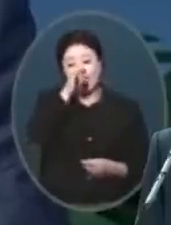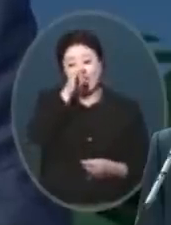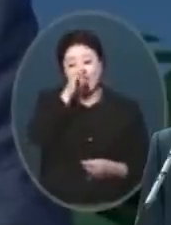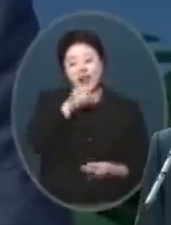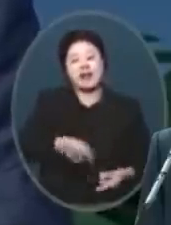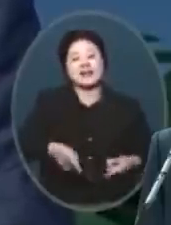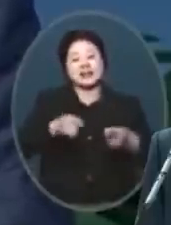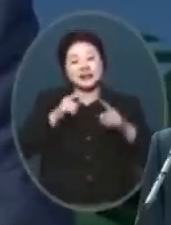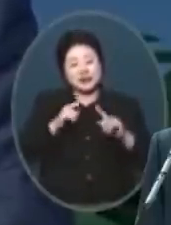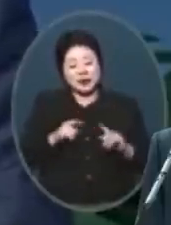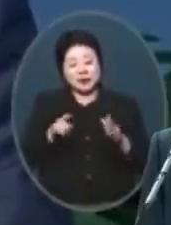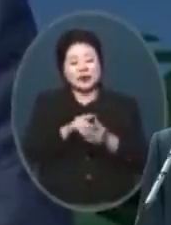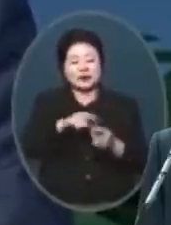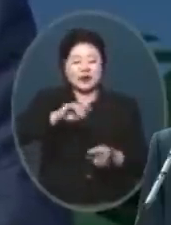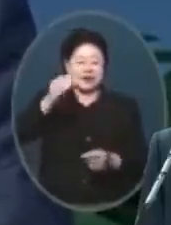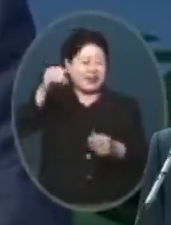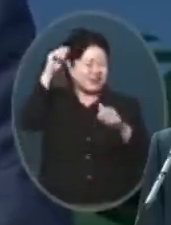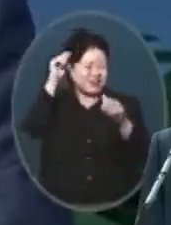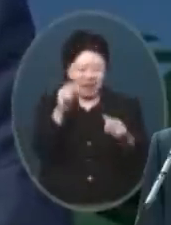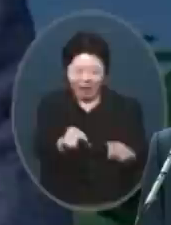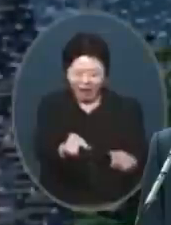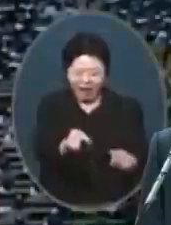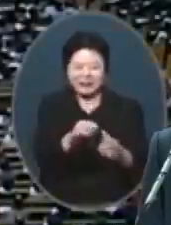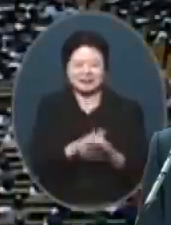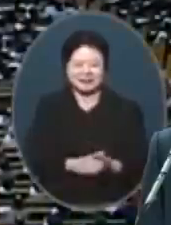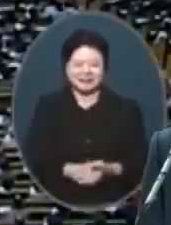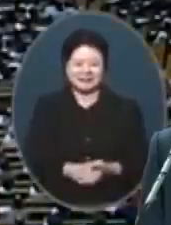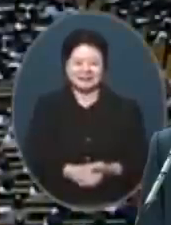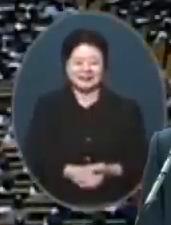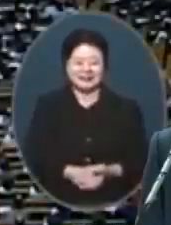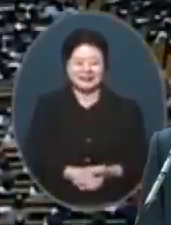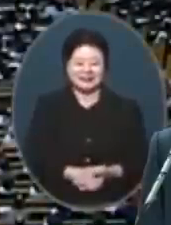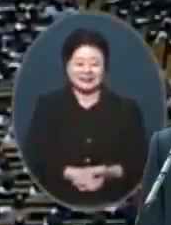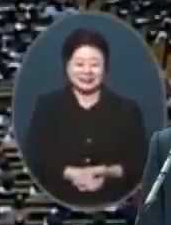들어오면서 내 믿은 대로 될지어다.